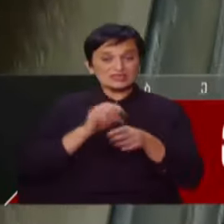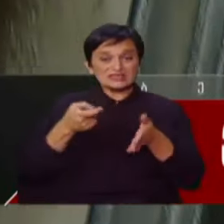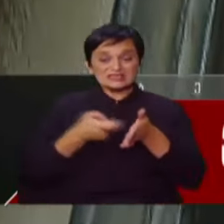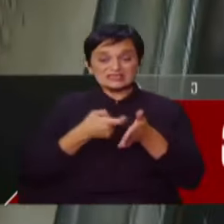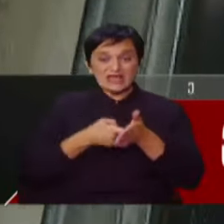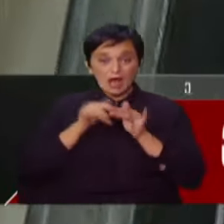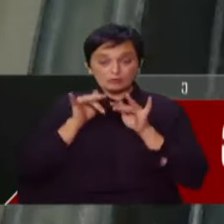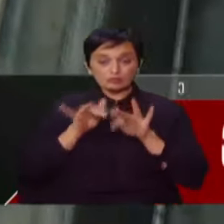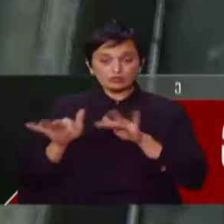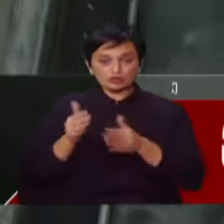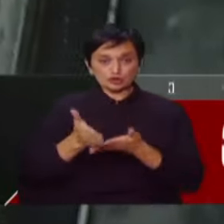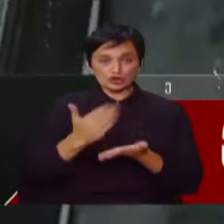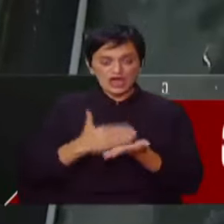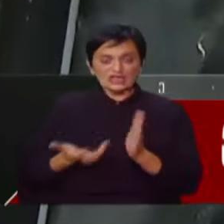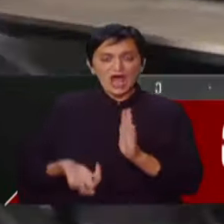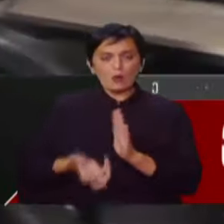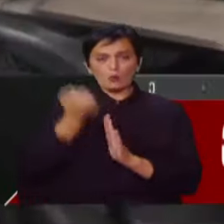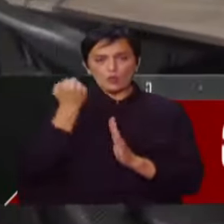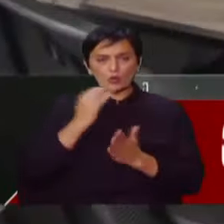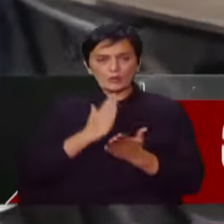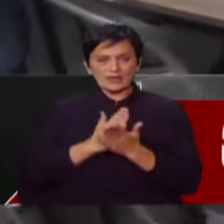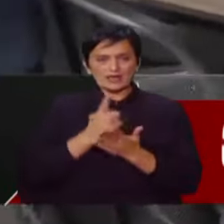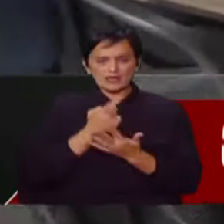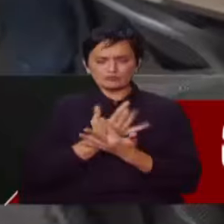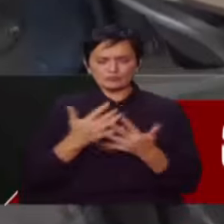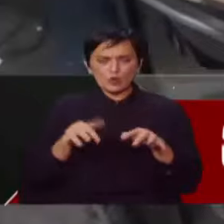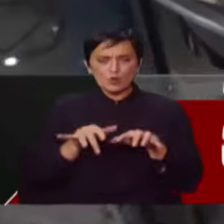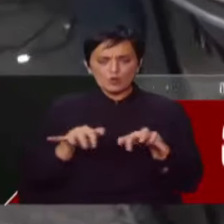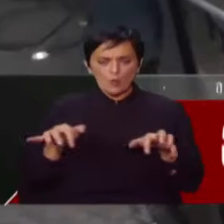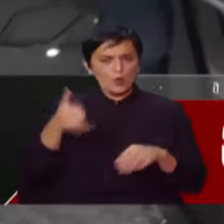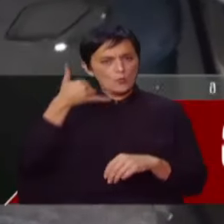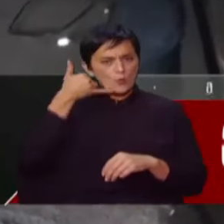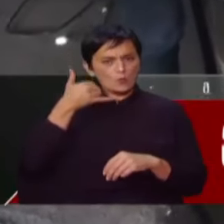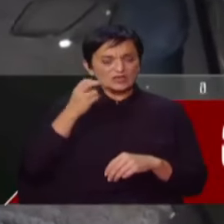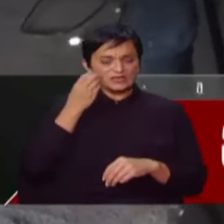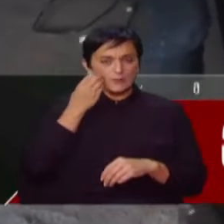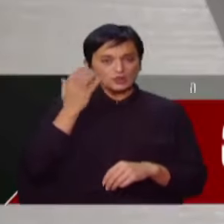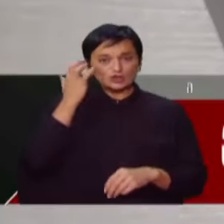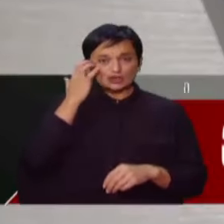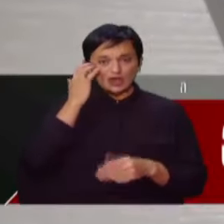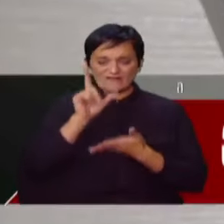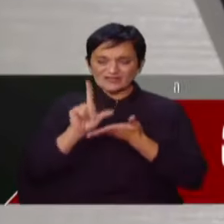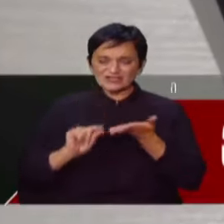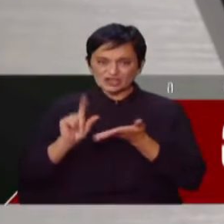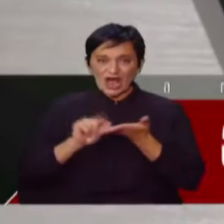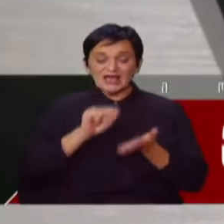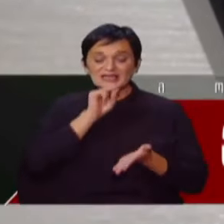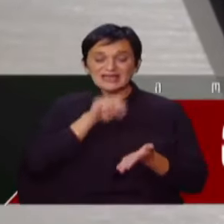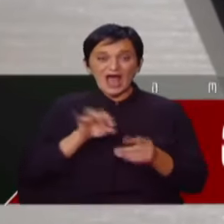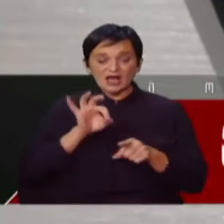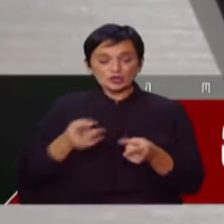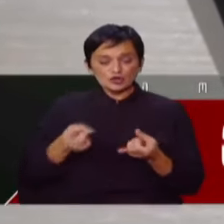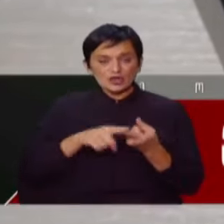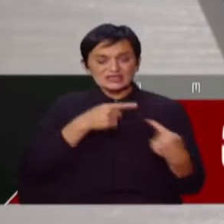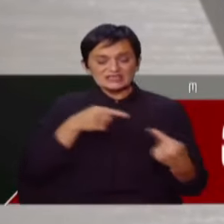საგამოძიებო მოქმედებების შედეგად ამოღებულია ასეულობით კომპიუტერი და მობილური ტელეფონი, შავი ჩანაწერები და დანაშაულთან